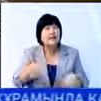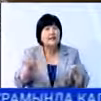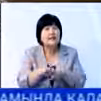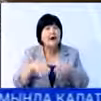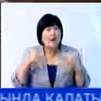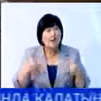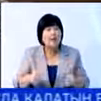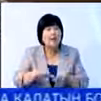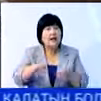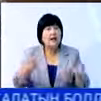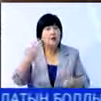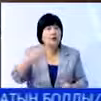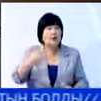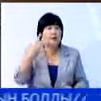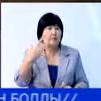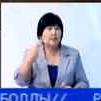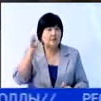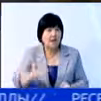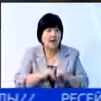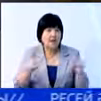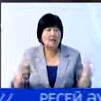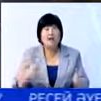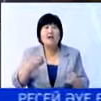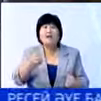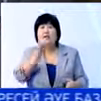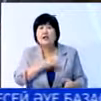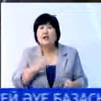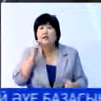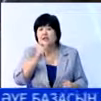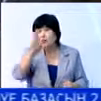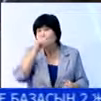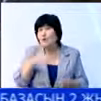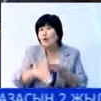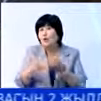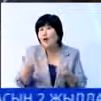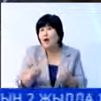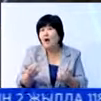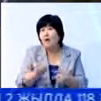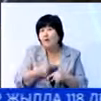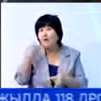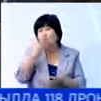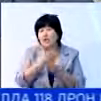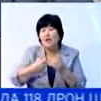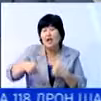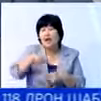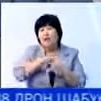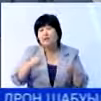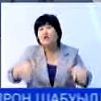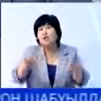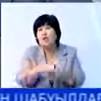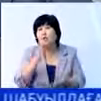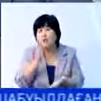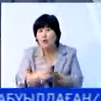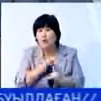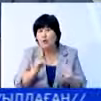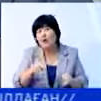салыстырғанда биыл ажырасу 45% артып отыр. Кірісін жасырып, мемлекеттен көмек алу мақсатында жеке кәсіпкерліктерді жабу да көбеюде.